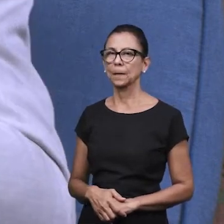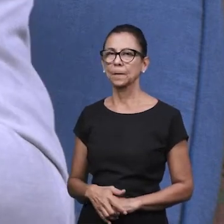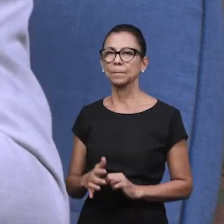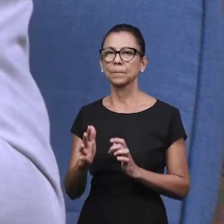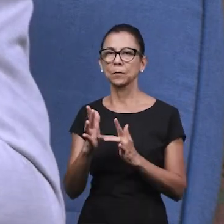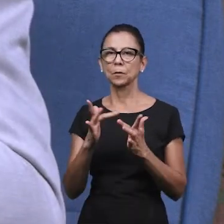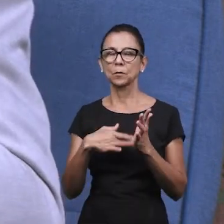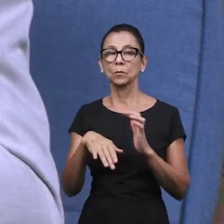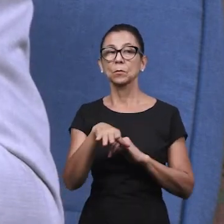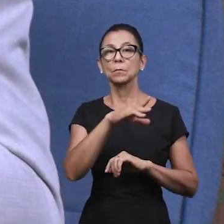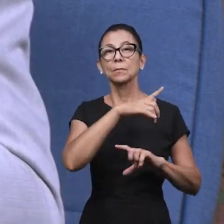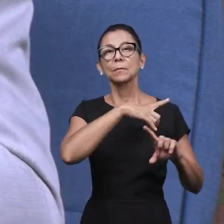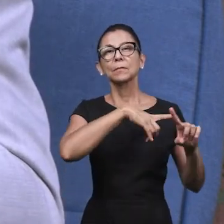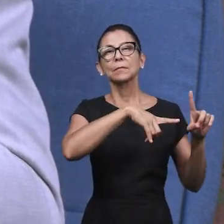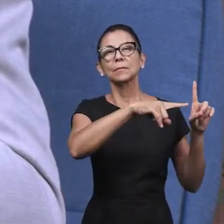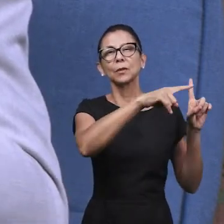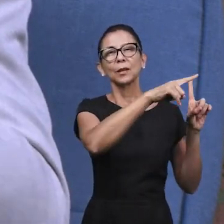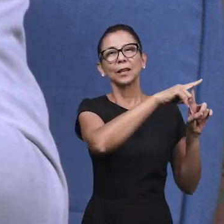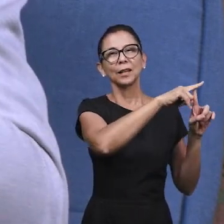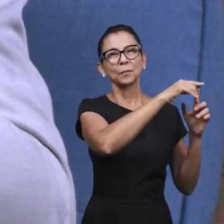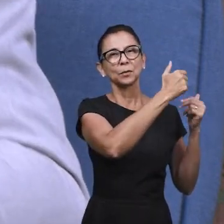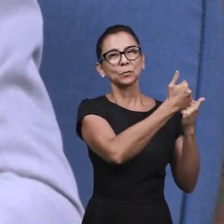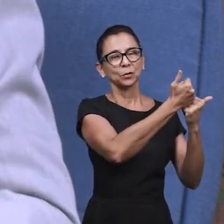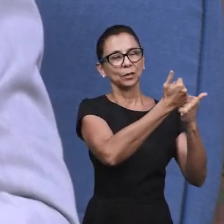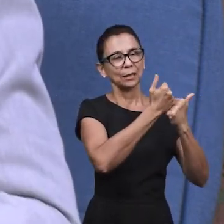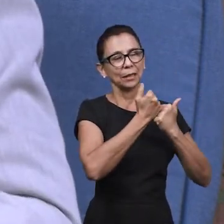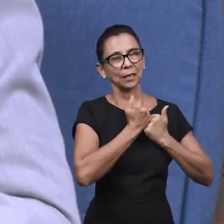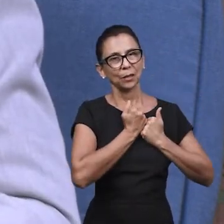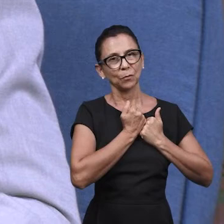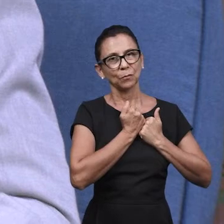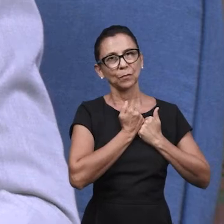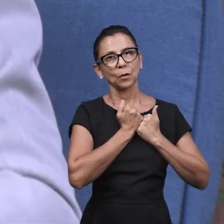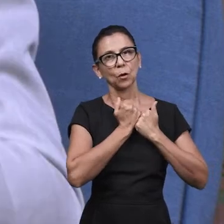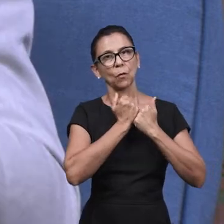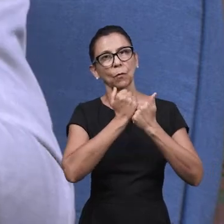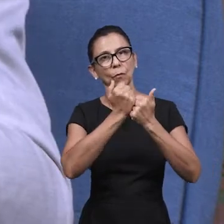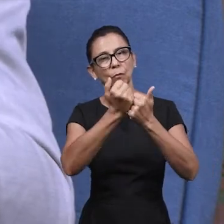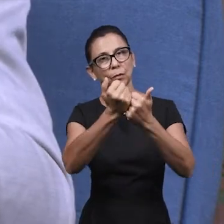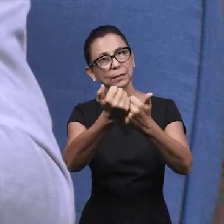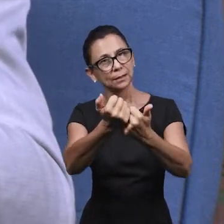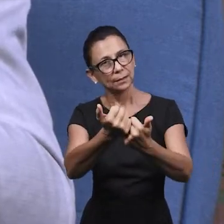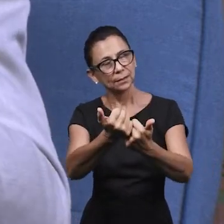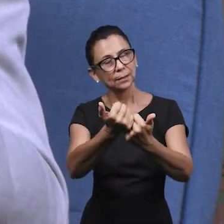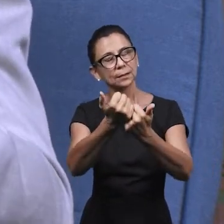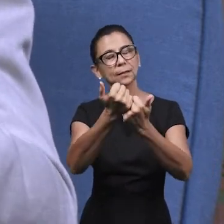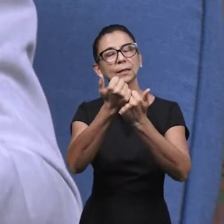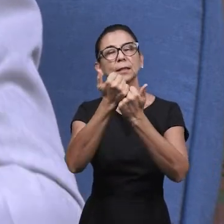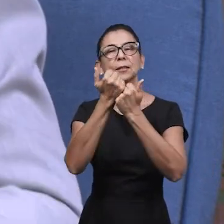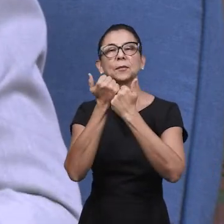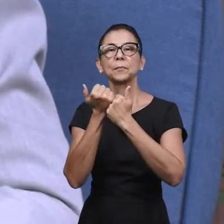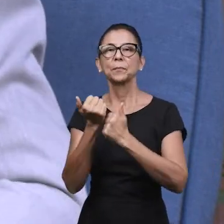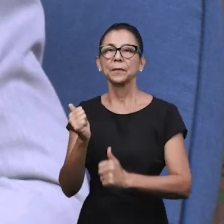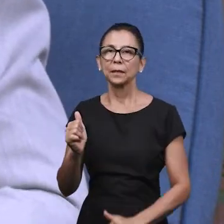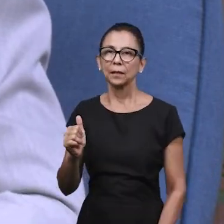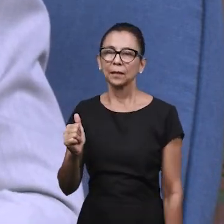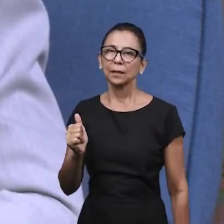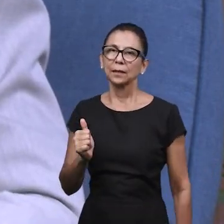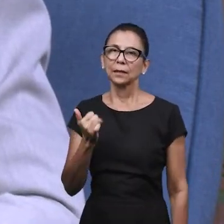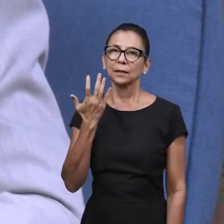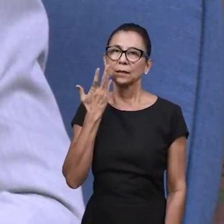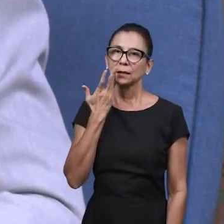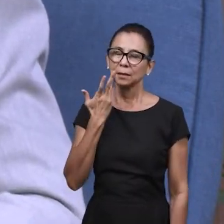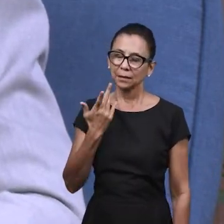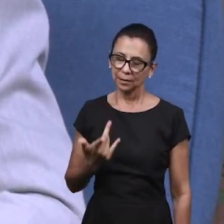Le Seigneur Jésus, il a donné sa vie à la croix du Calvaire pour chacun de nous, pour chaque enfant, pour